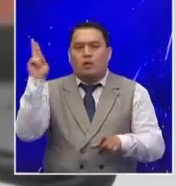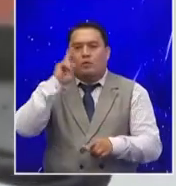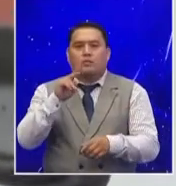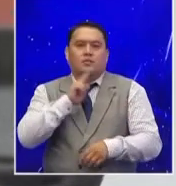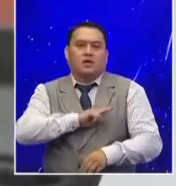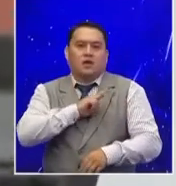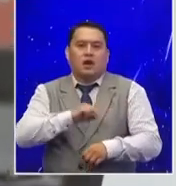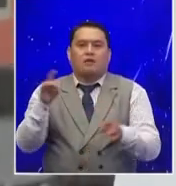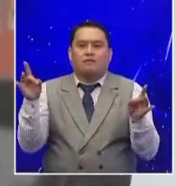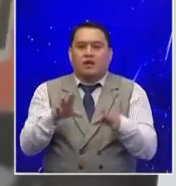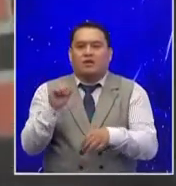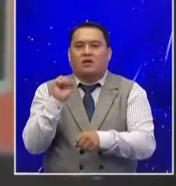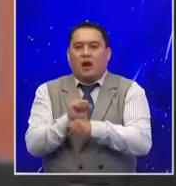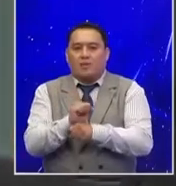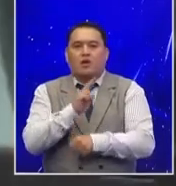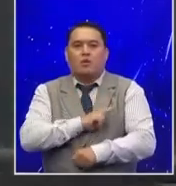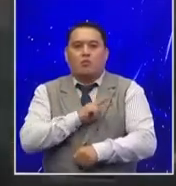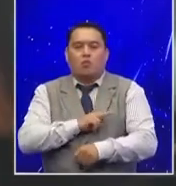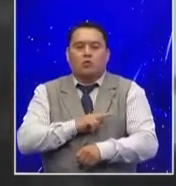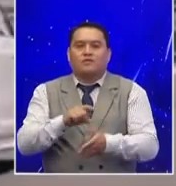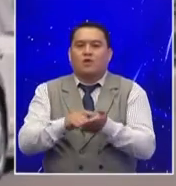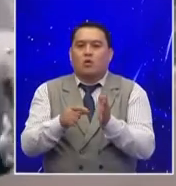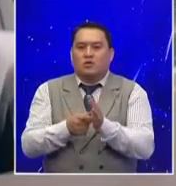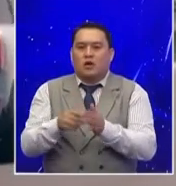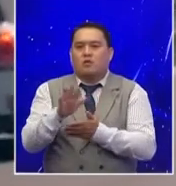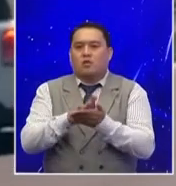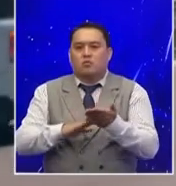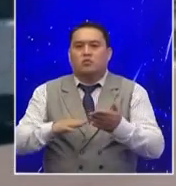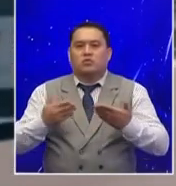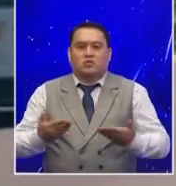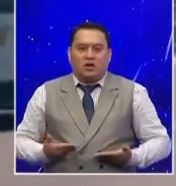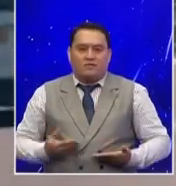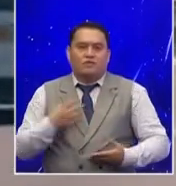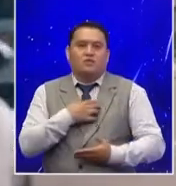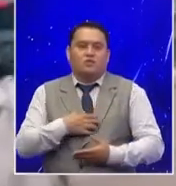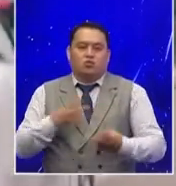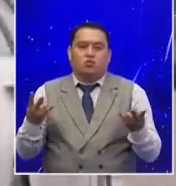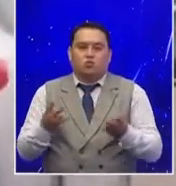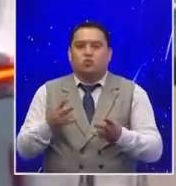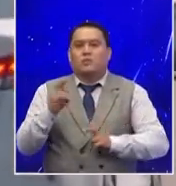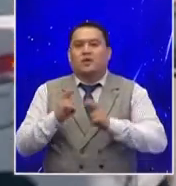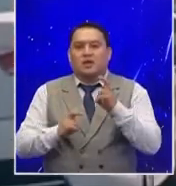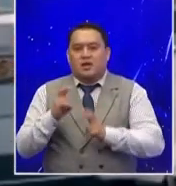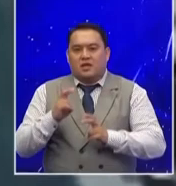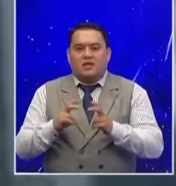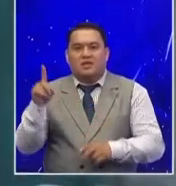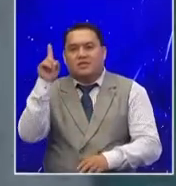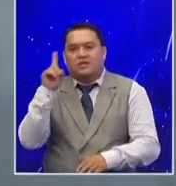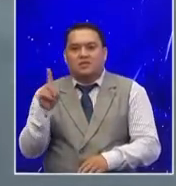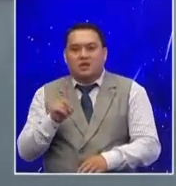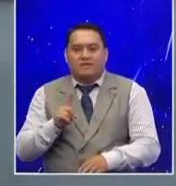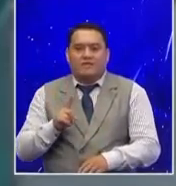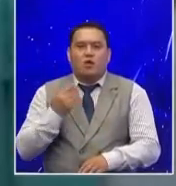прекратить работу кафе и ресторанов, а также офисов. Работу смогут продолжить жизненно необходимые предприятия. В Израиле, по данным